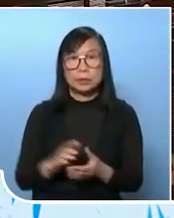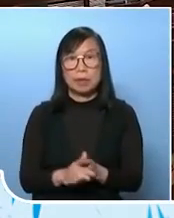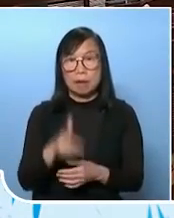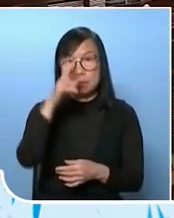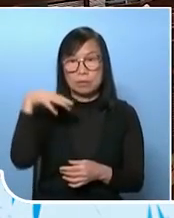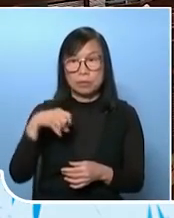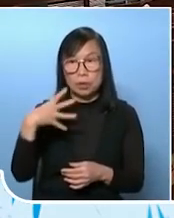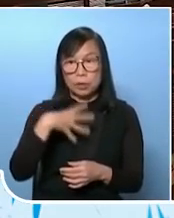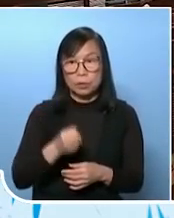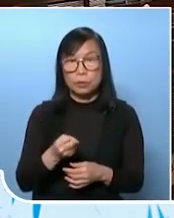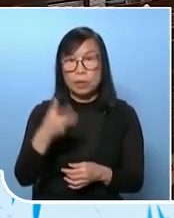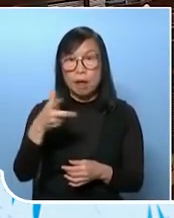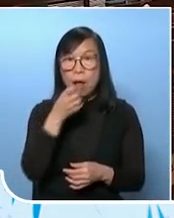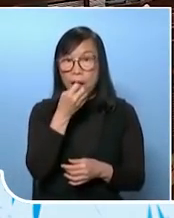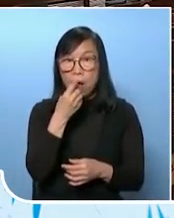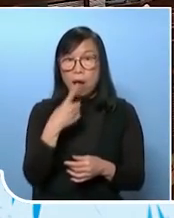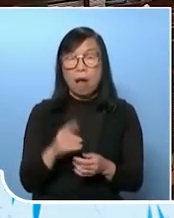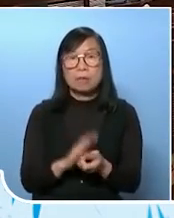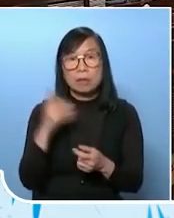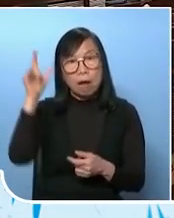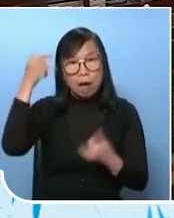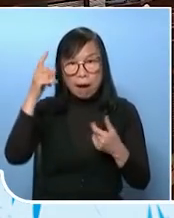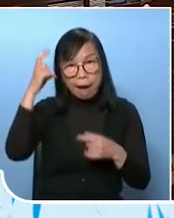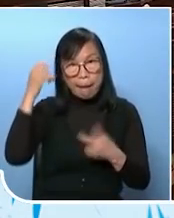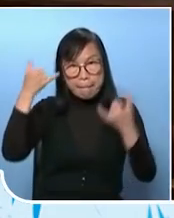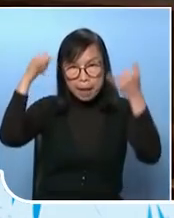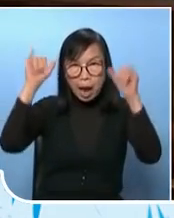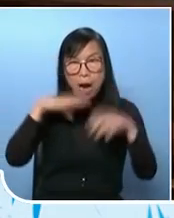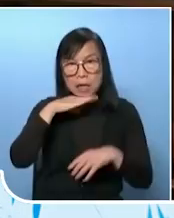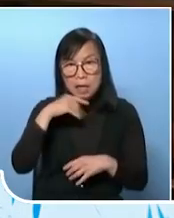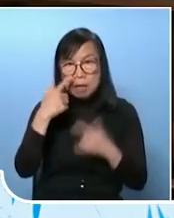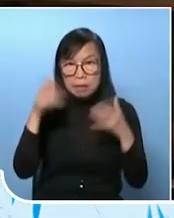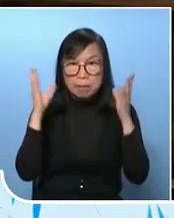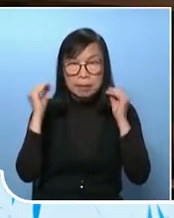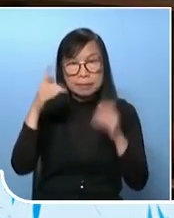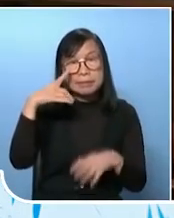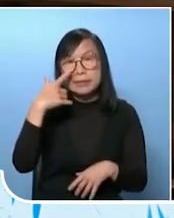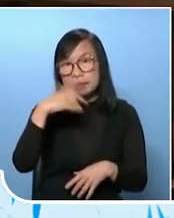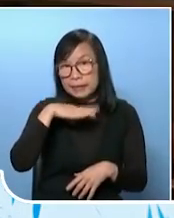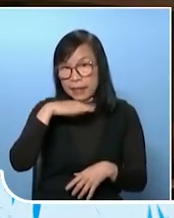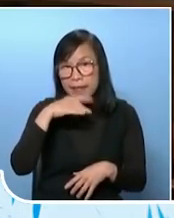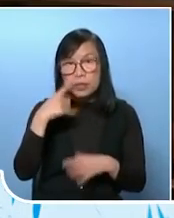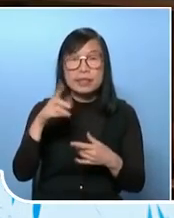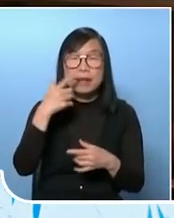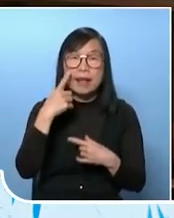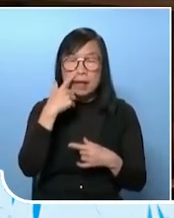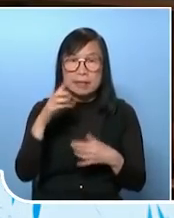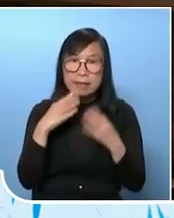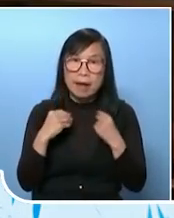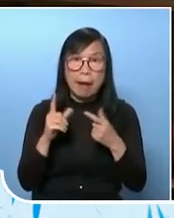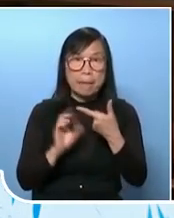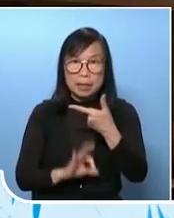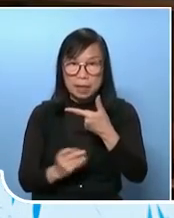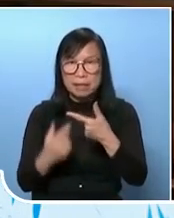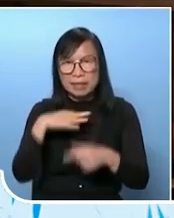行政長官，香港在黑暴期間深受這個假新聞和假訊息所害，對新屋嶺、831這些